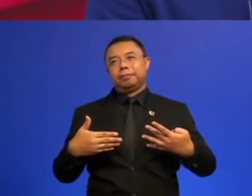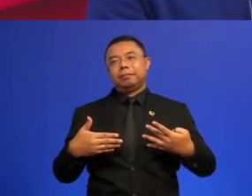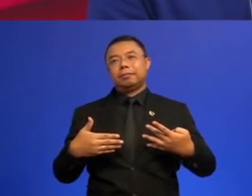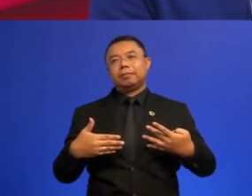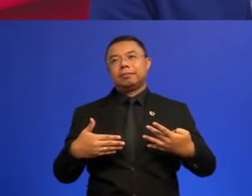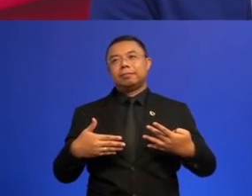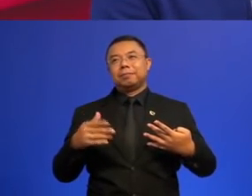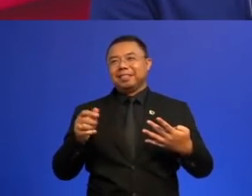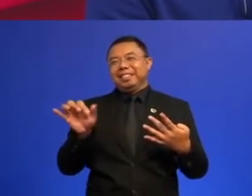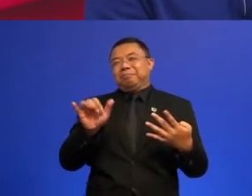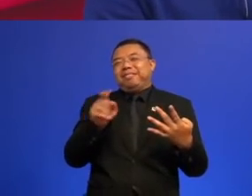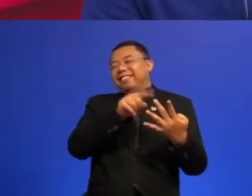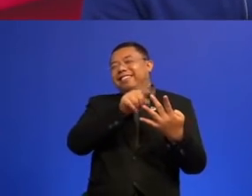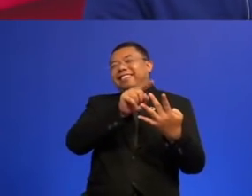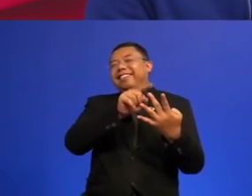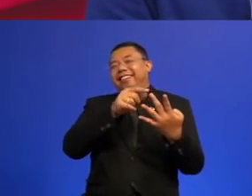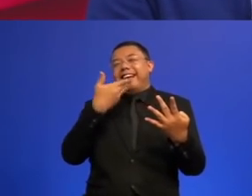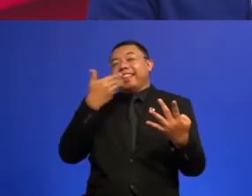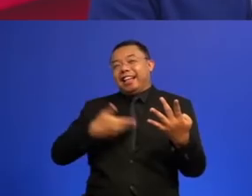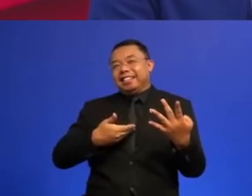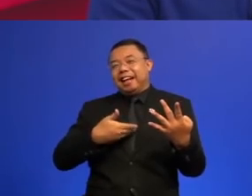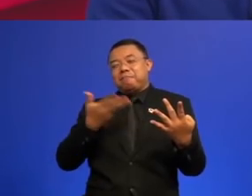Ini kayak si Duda ini yang nanya.